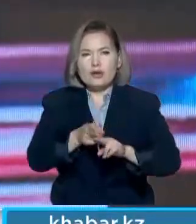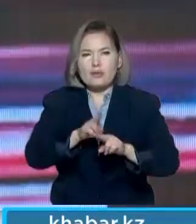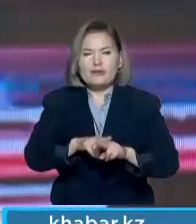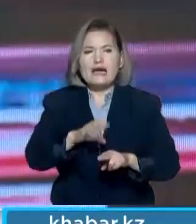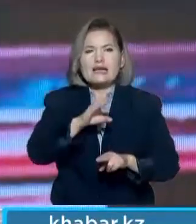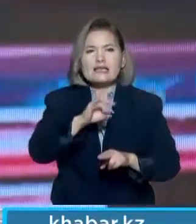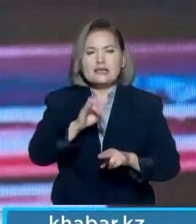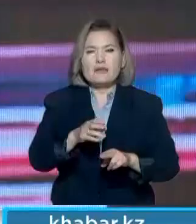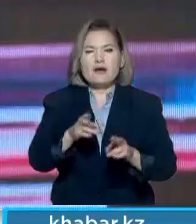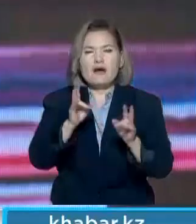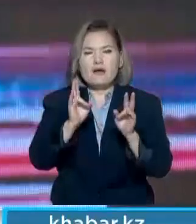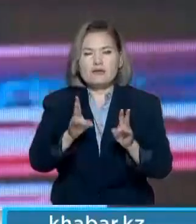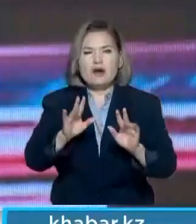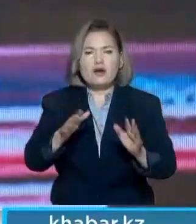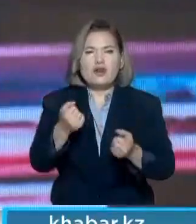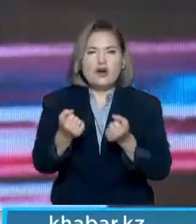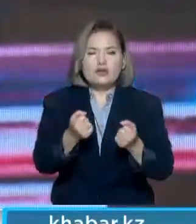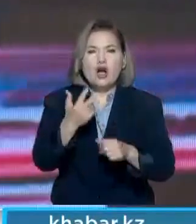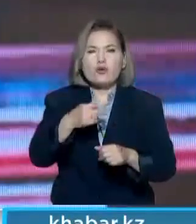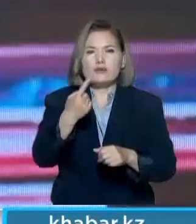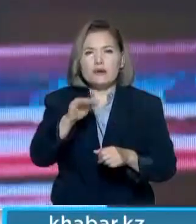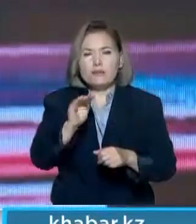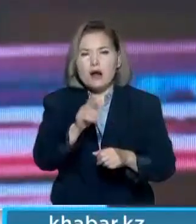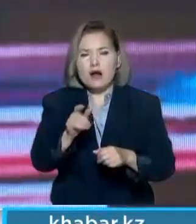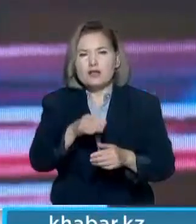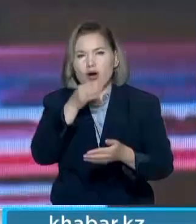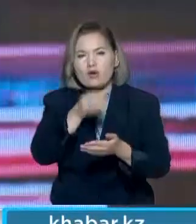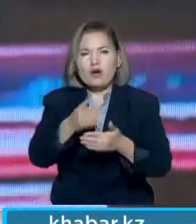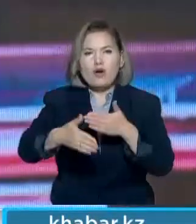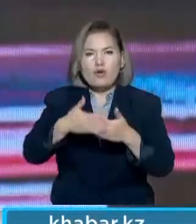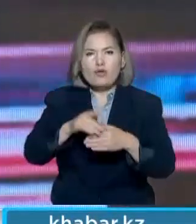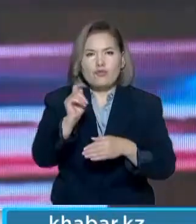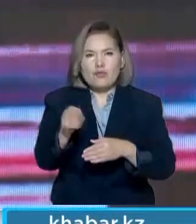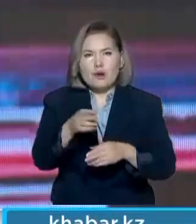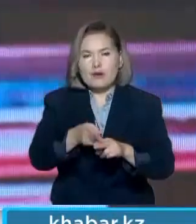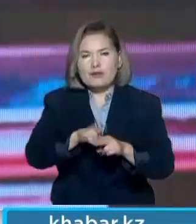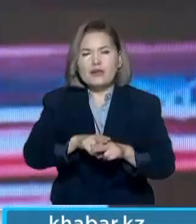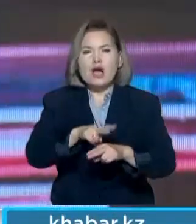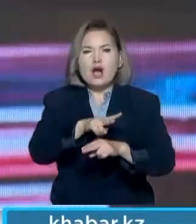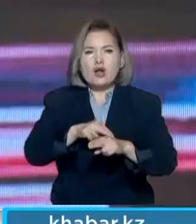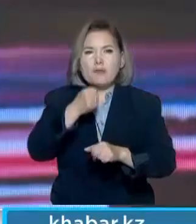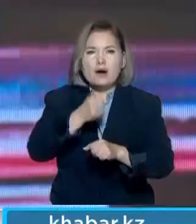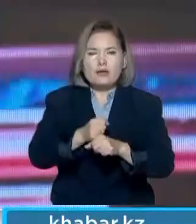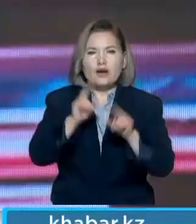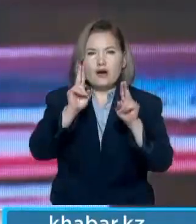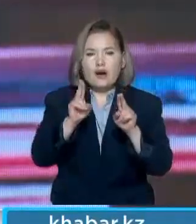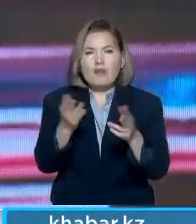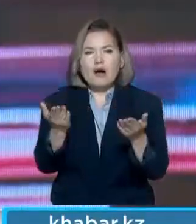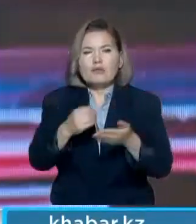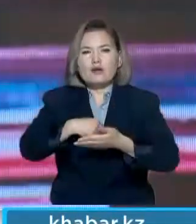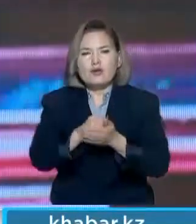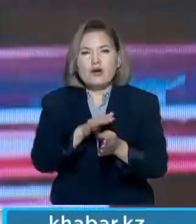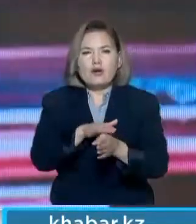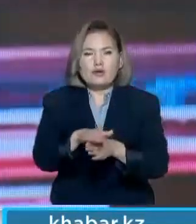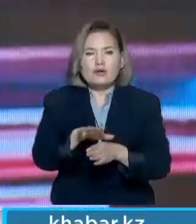Ержан Саденов мопед тізгіндеген 31 мыңнан астам адам жауапқа тартылғанын хабарлады. Ал тәртіпті күшейту үшін нендей шараларды